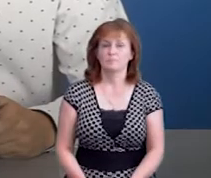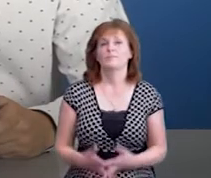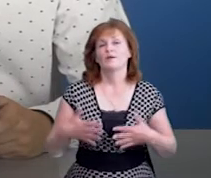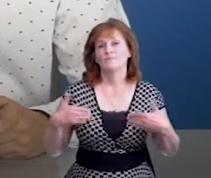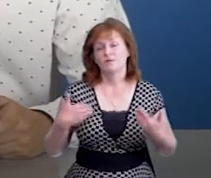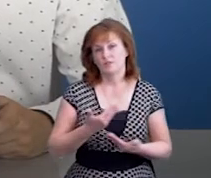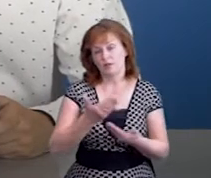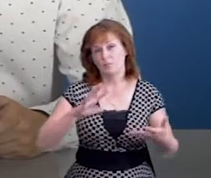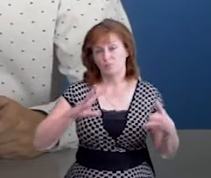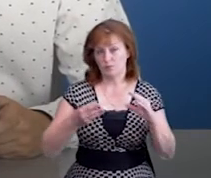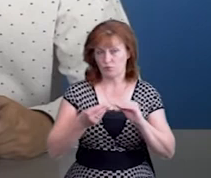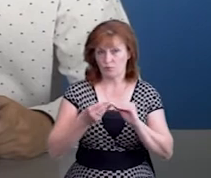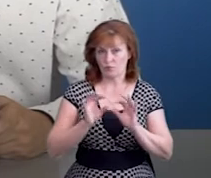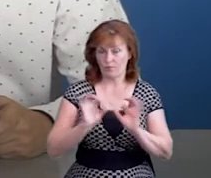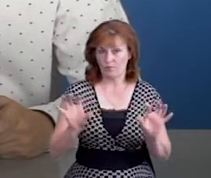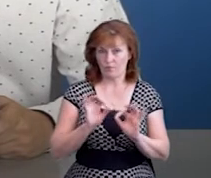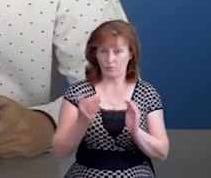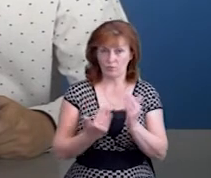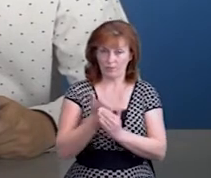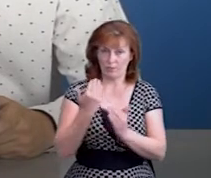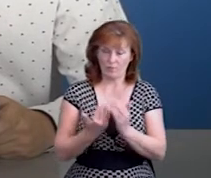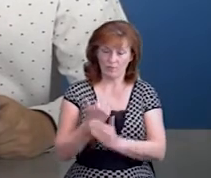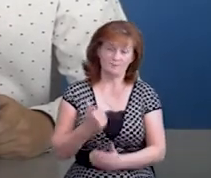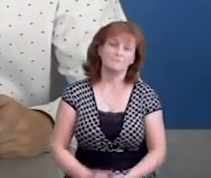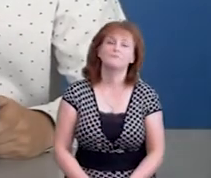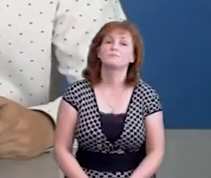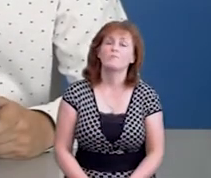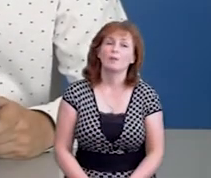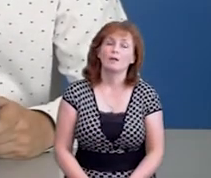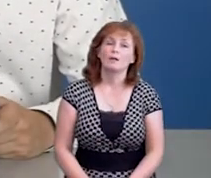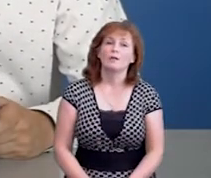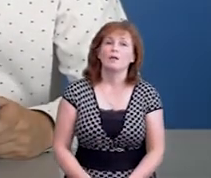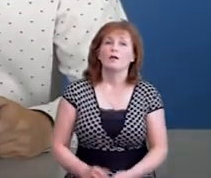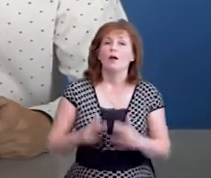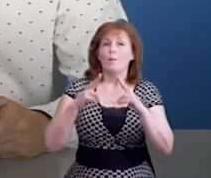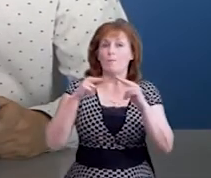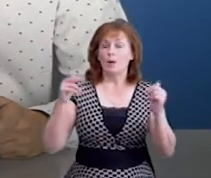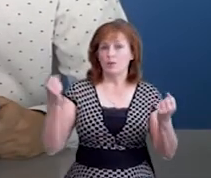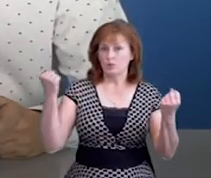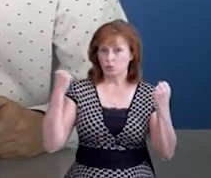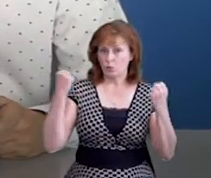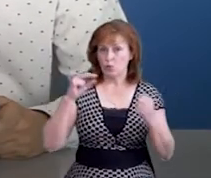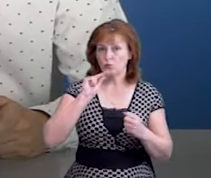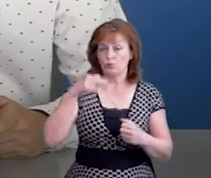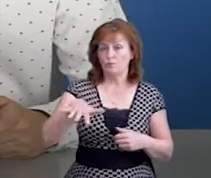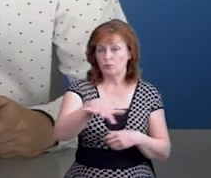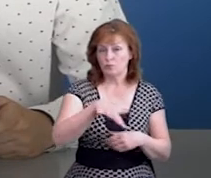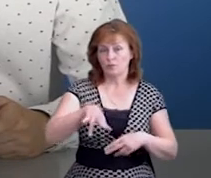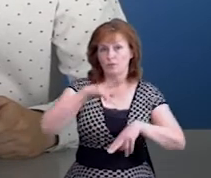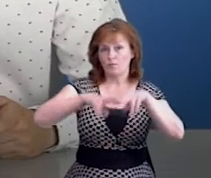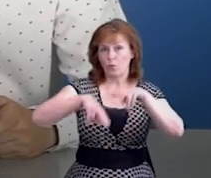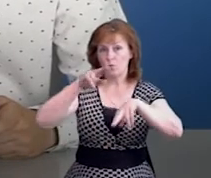Вітаю! В ефірі підсумковий випуск новин на Суспільному. У студії Гордій Єрмак. Палац спорту у Чернігові будуватимуть в